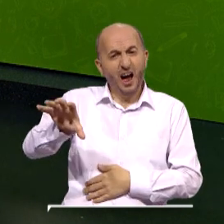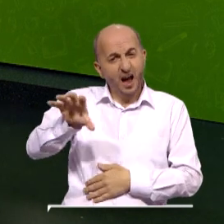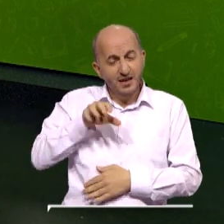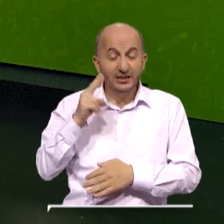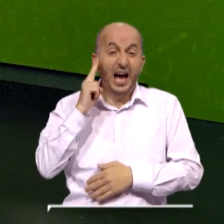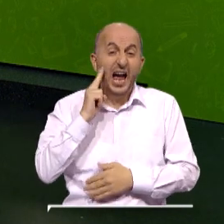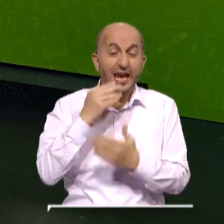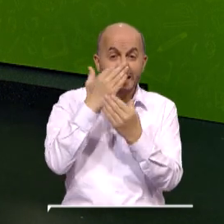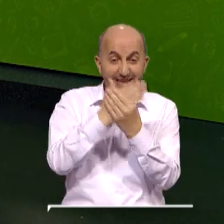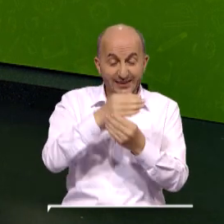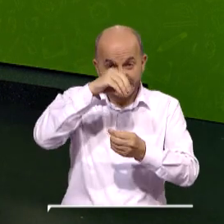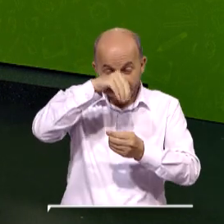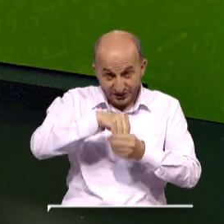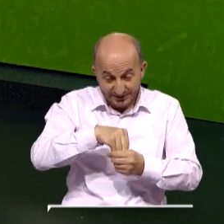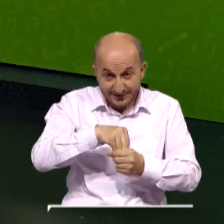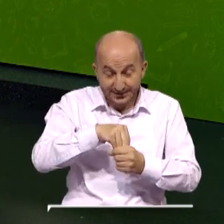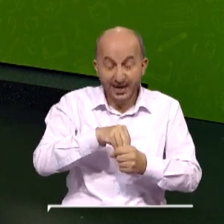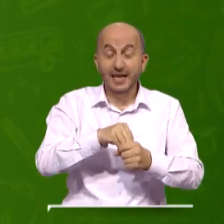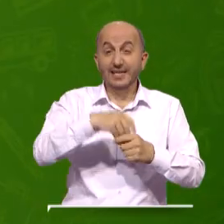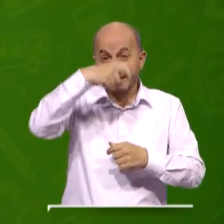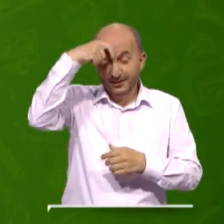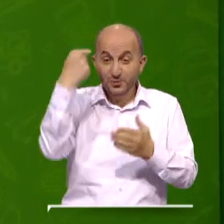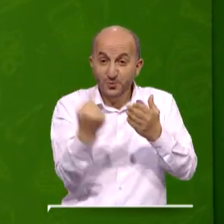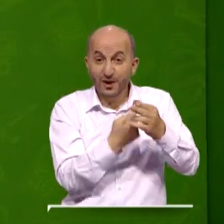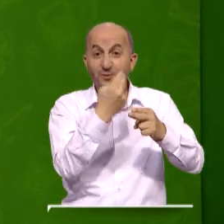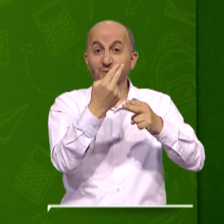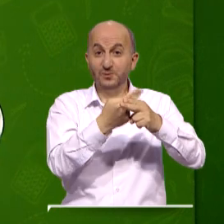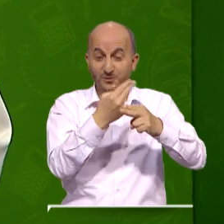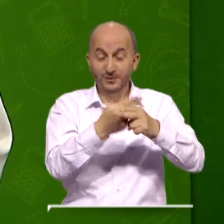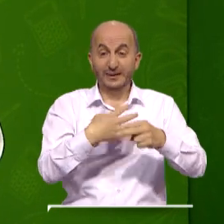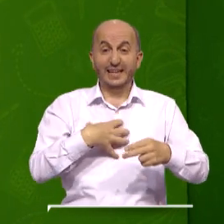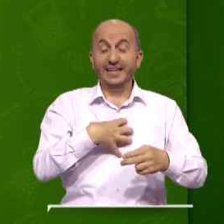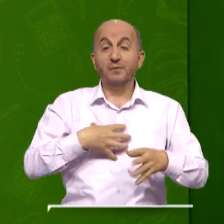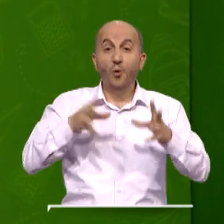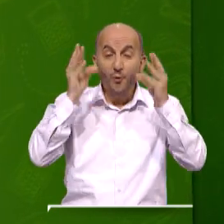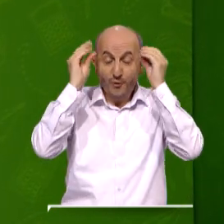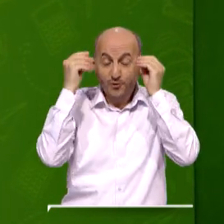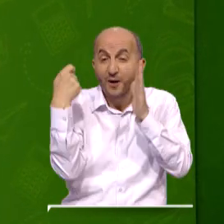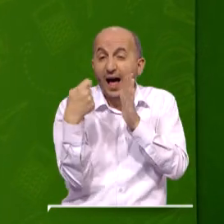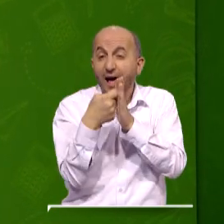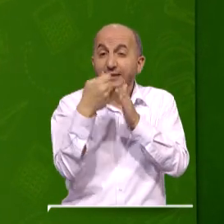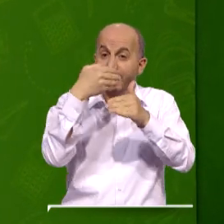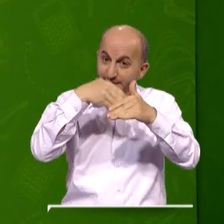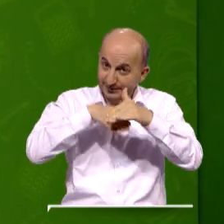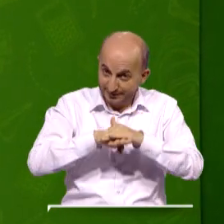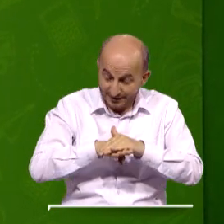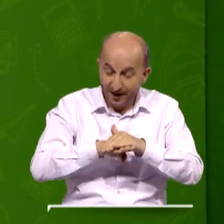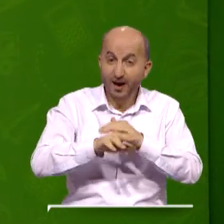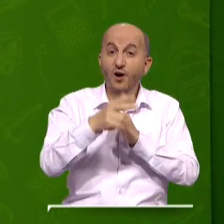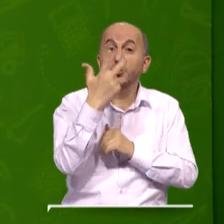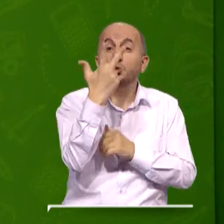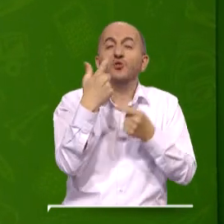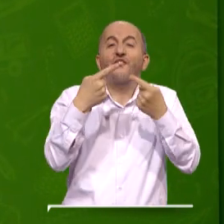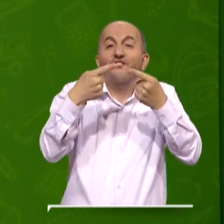ve ahlak dersleri için ise yaz Kur'an kursları Dinimi Öğreniyorum adı altında